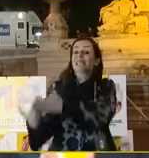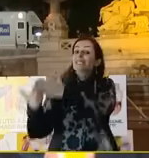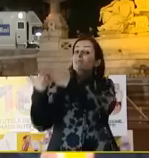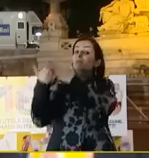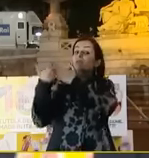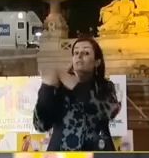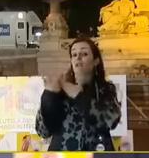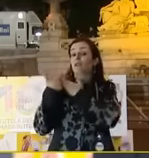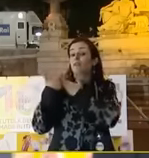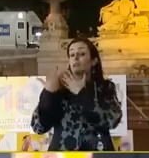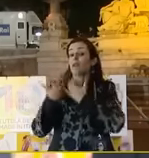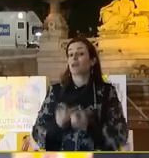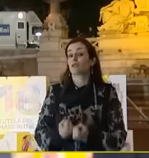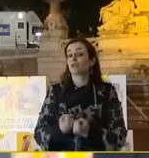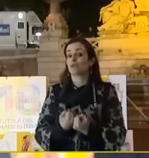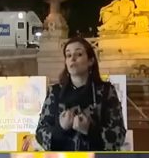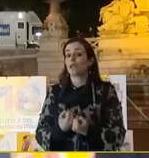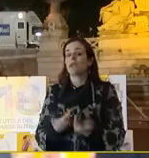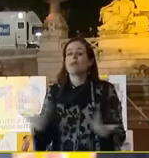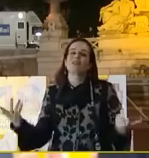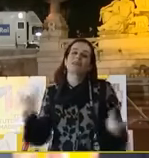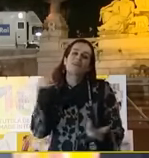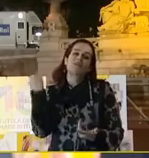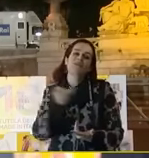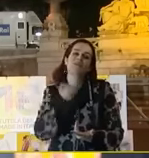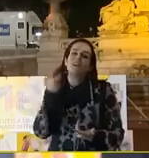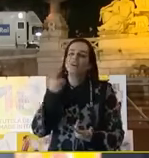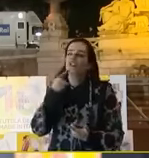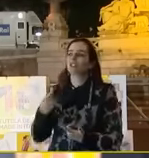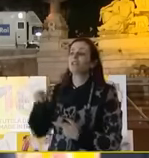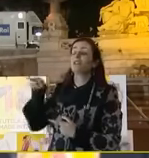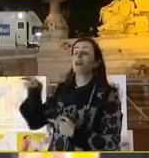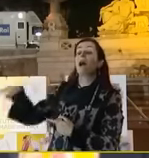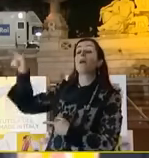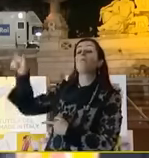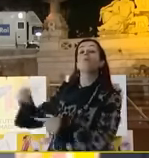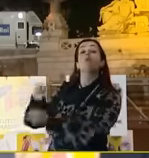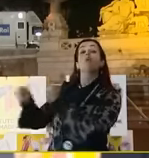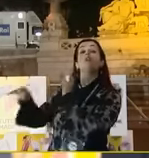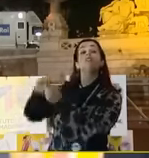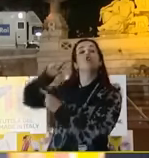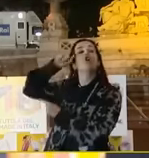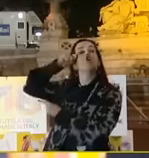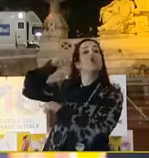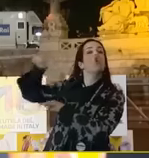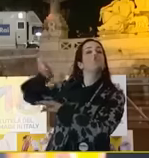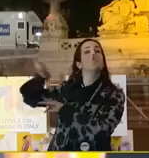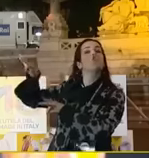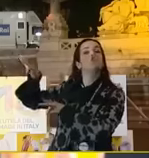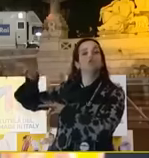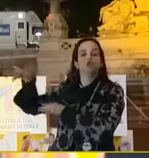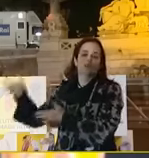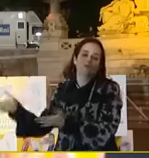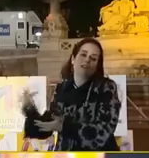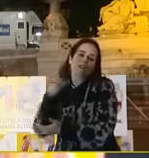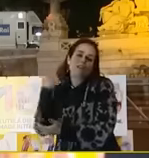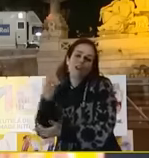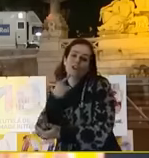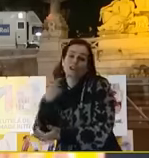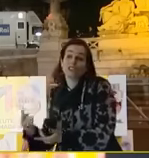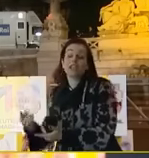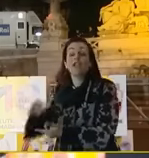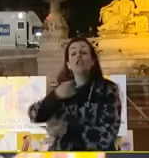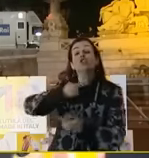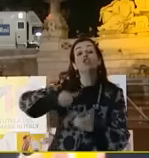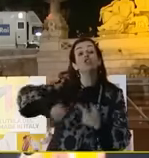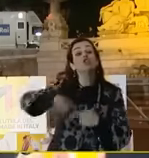prendercela soltanto con il politico corrotto di turno. Dobbiamo imparare noi ad alzare la testa, a essere un popolo sovrano, ad insegnare ai nostri